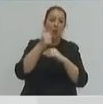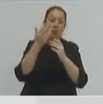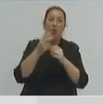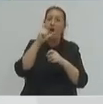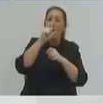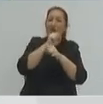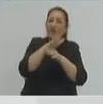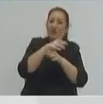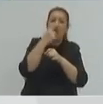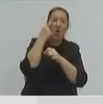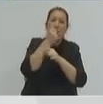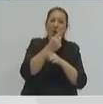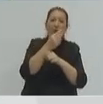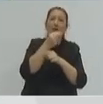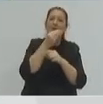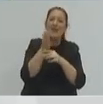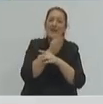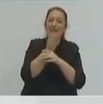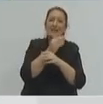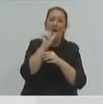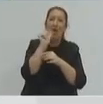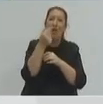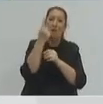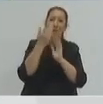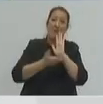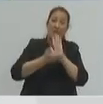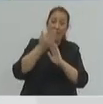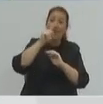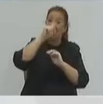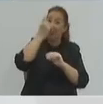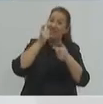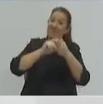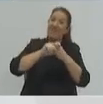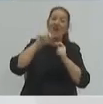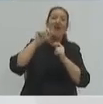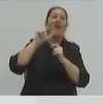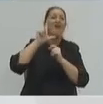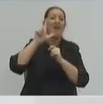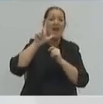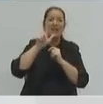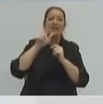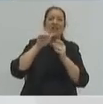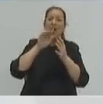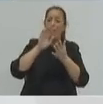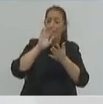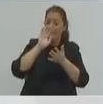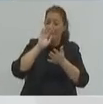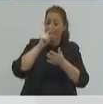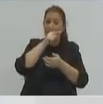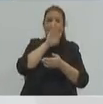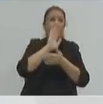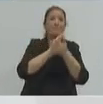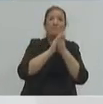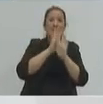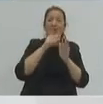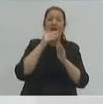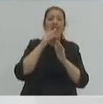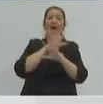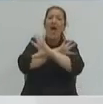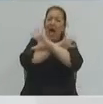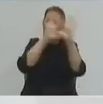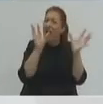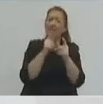gıdanın bir kez daha öneminin arttığı, yalnız ve yalnız globalleşmenin bitse bile tek ihtiyacın gıda